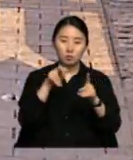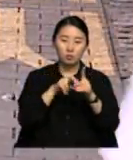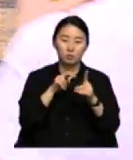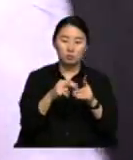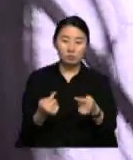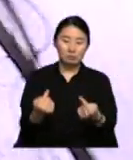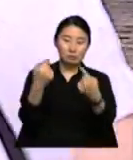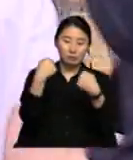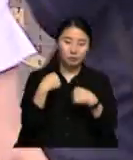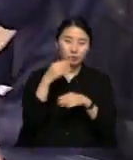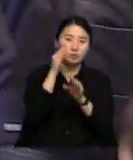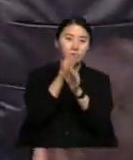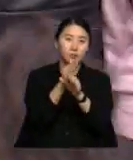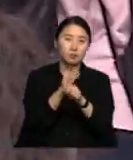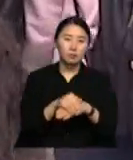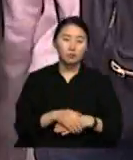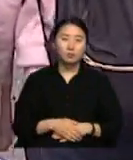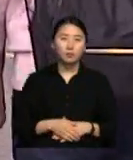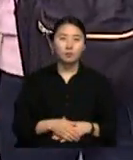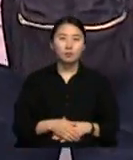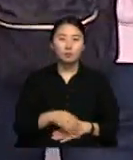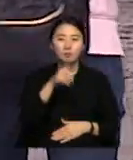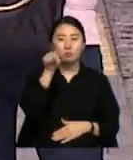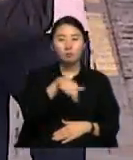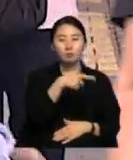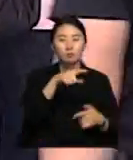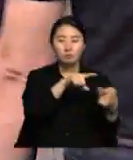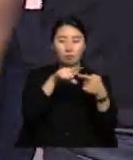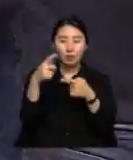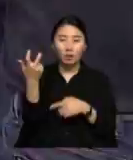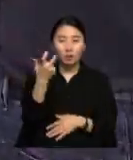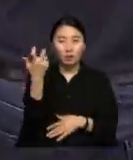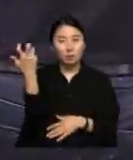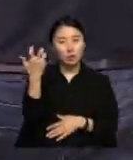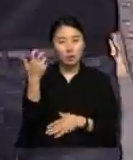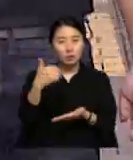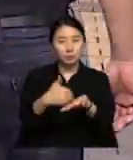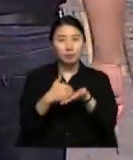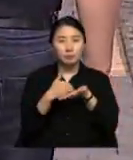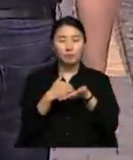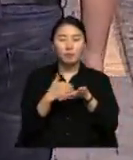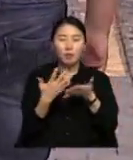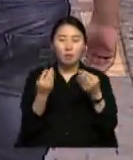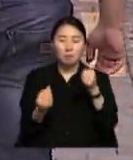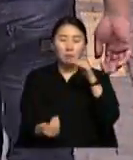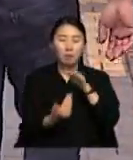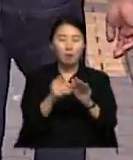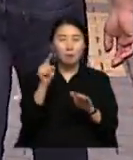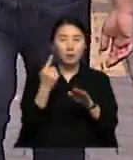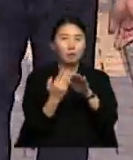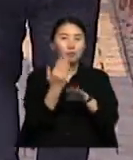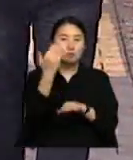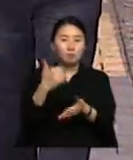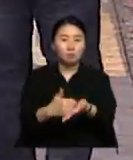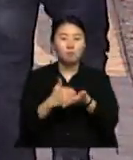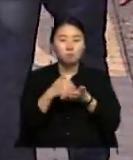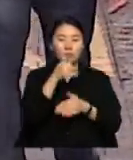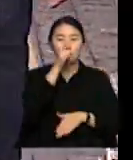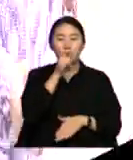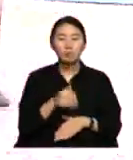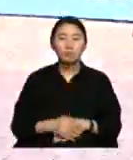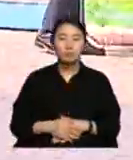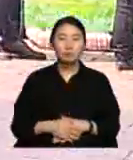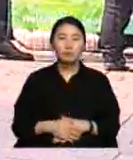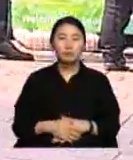지금 찾아오고 있고요. 지금 하루 평균 한 7, 80건. 많을 때는 한 100여 건 이상의 민원이 지금